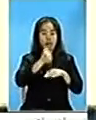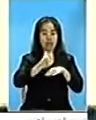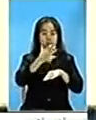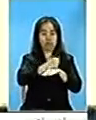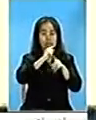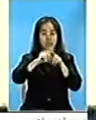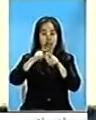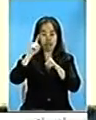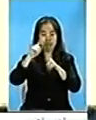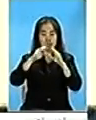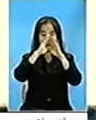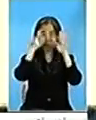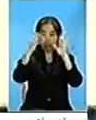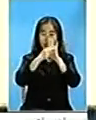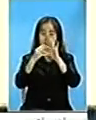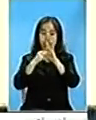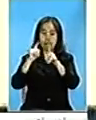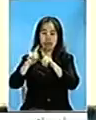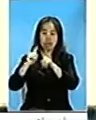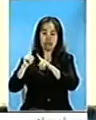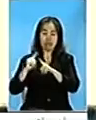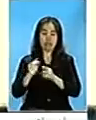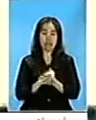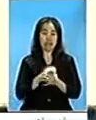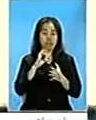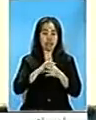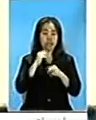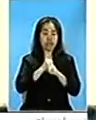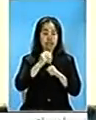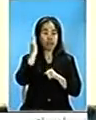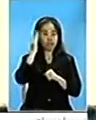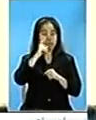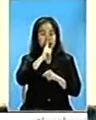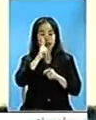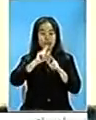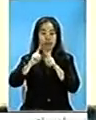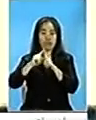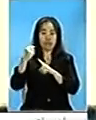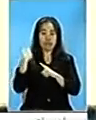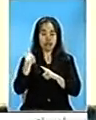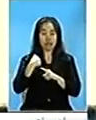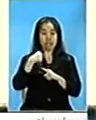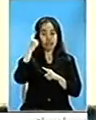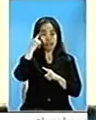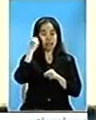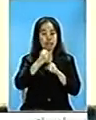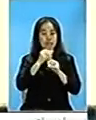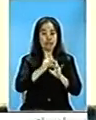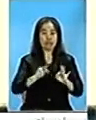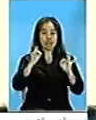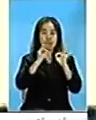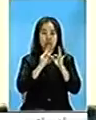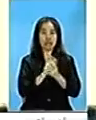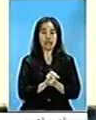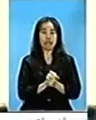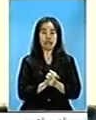ให้ความรู้ต่อประชาชนจัดการประชุมวิชาภาควิจารณ์อะไรต่างๆเหล่านี้ผมคิดว่าเป็นสิ่งที่สำคัญนะ